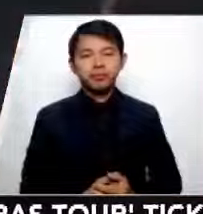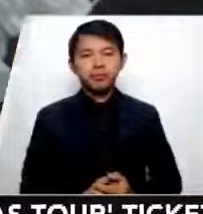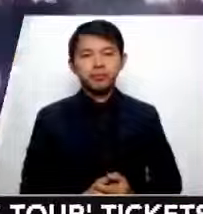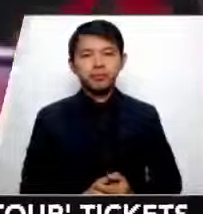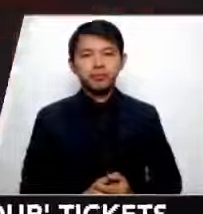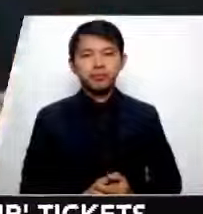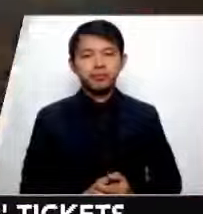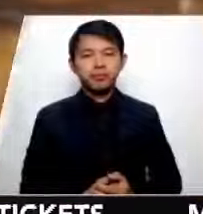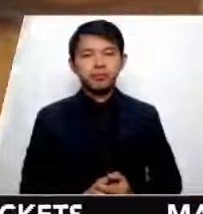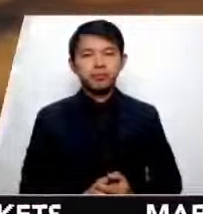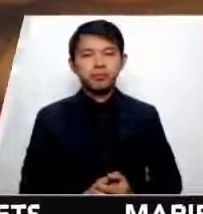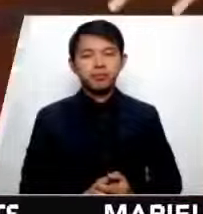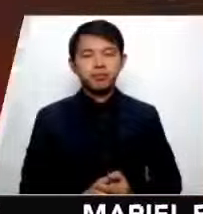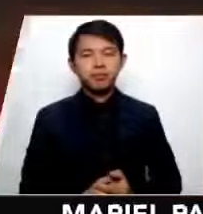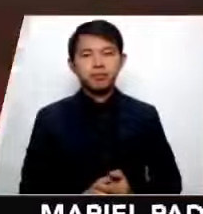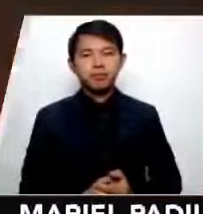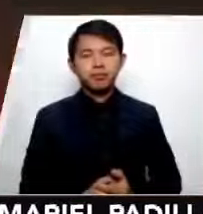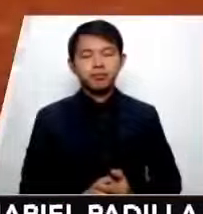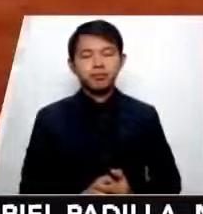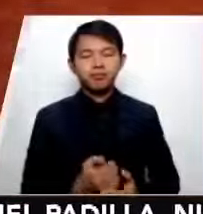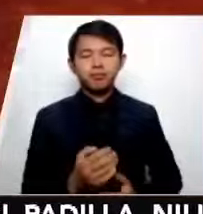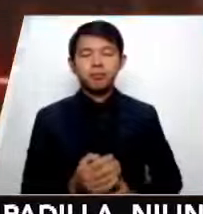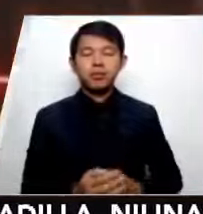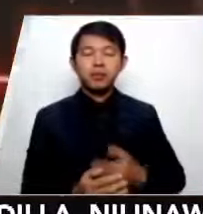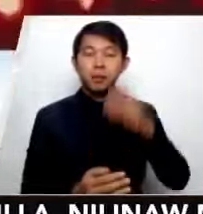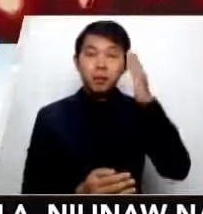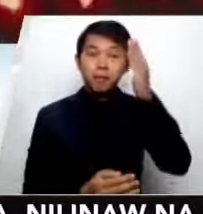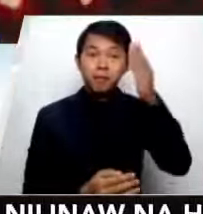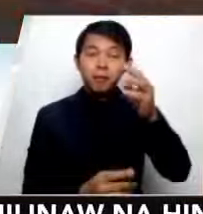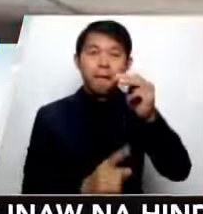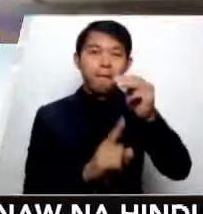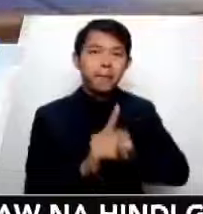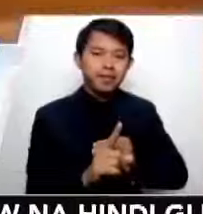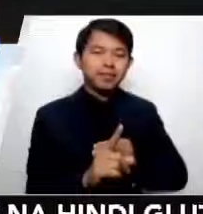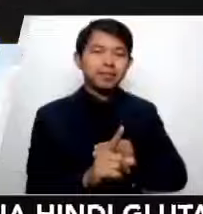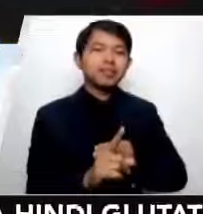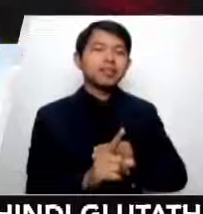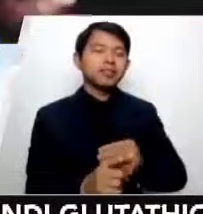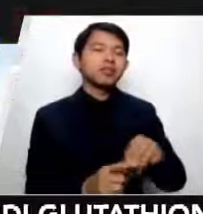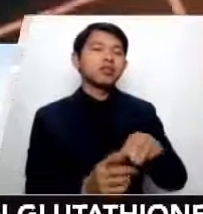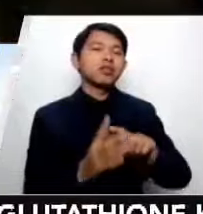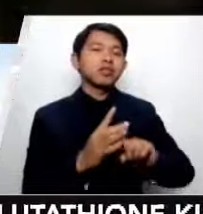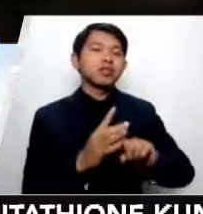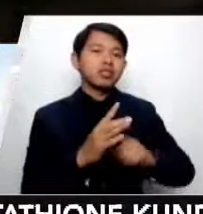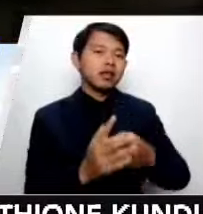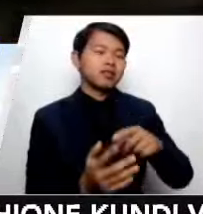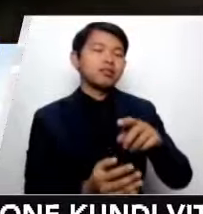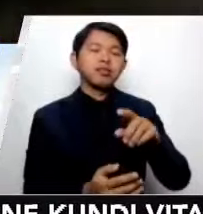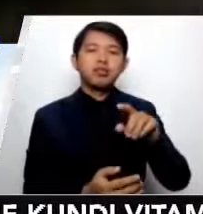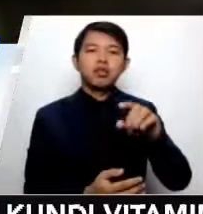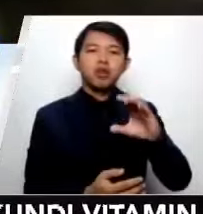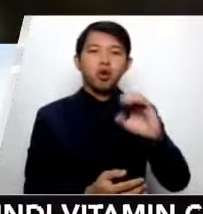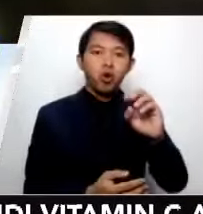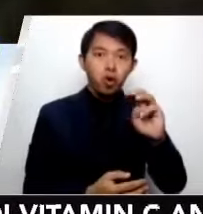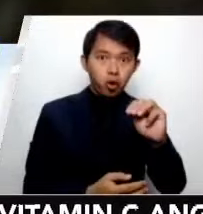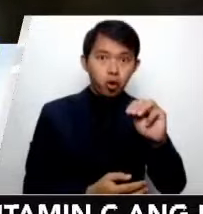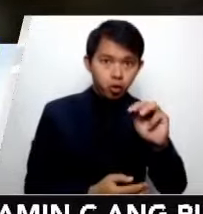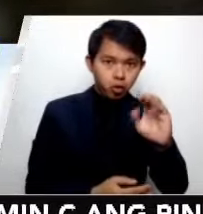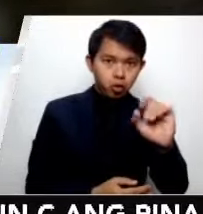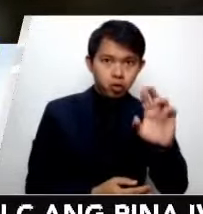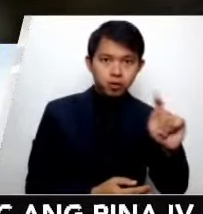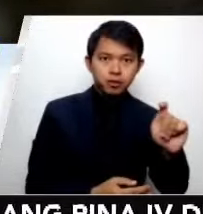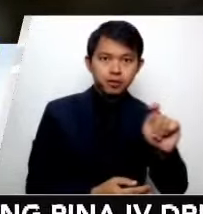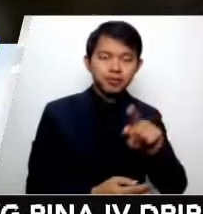Sa Marso na ang concert tour ni Taylor Swift sa Singapore. Para sa isang diehard Swiftie na tulad ni Betty, di niya tunay na